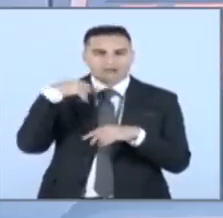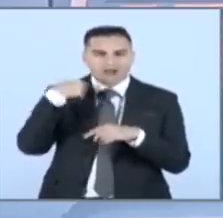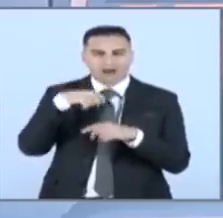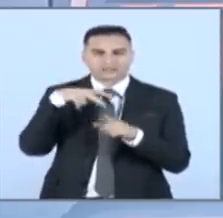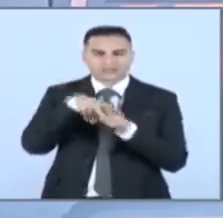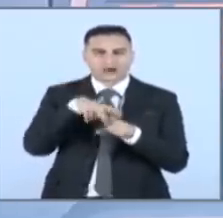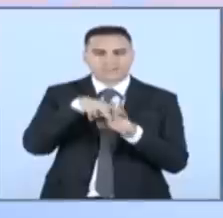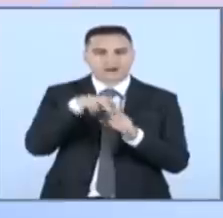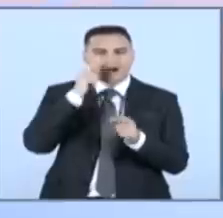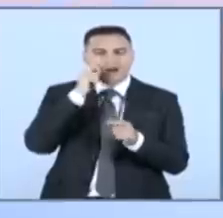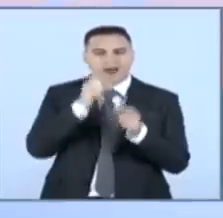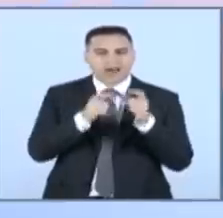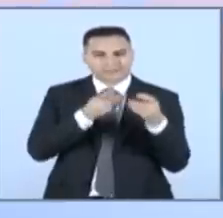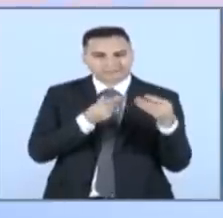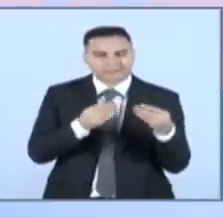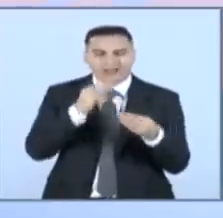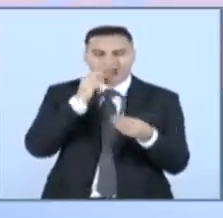حصل على جائزة نوبل